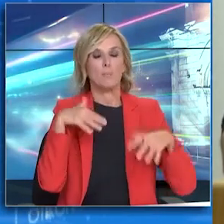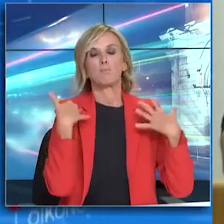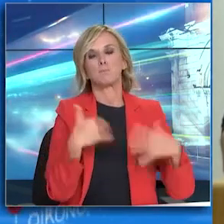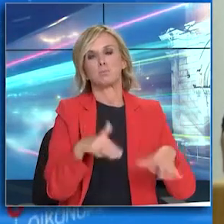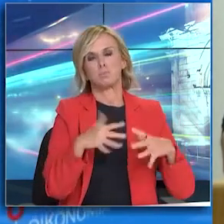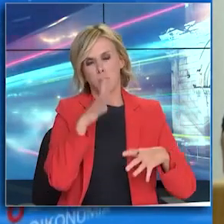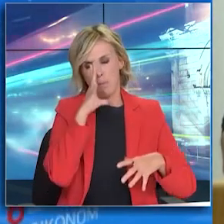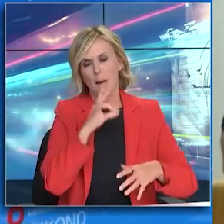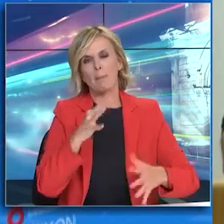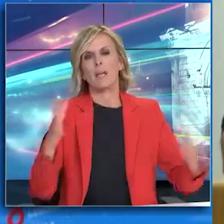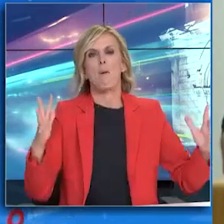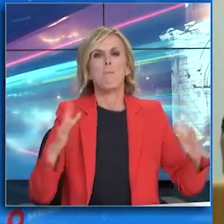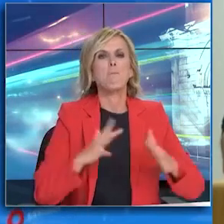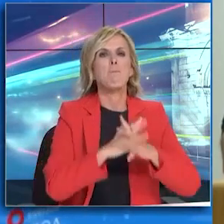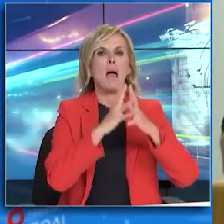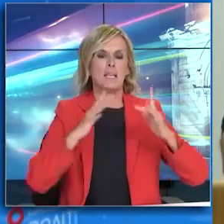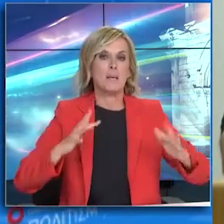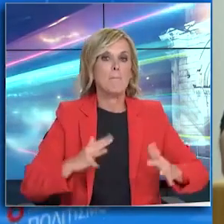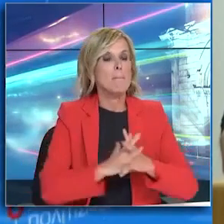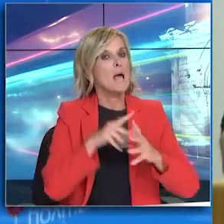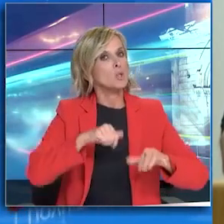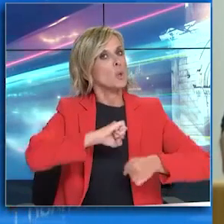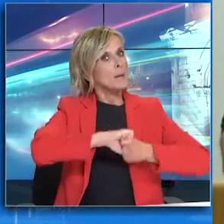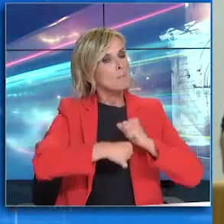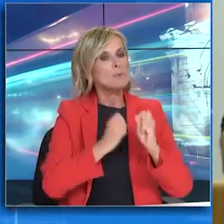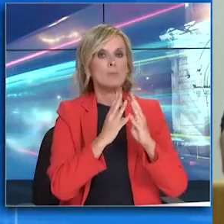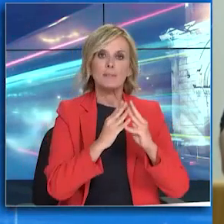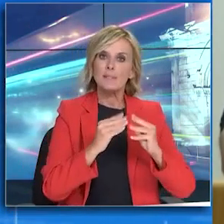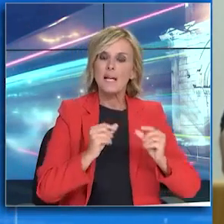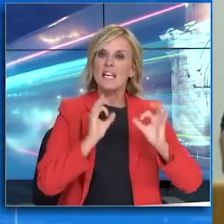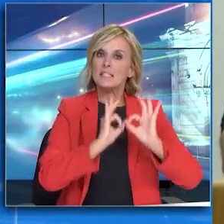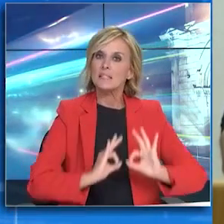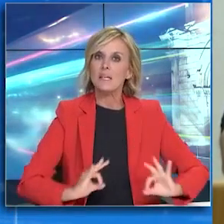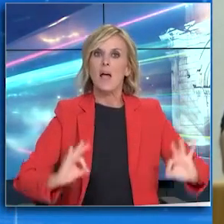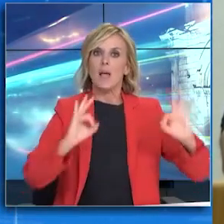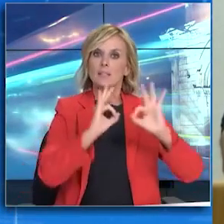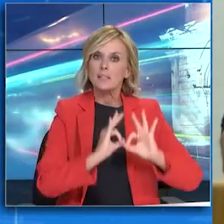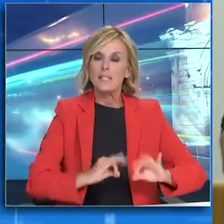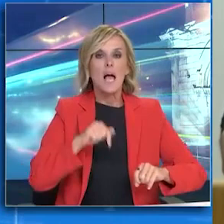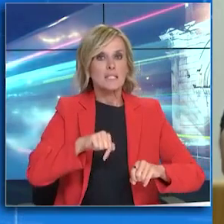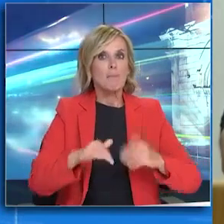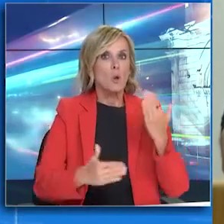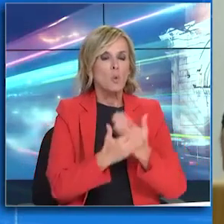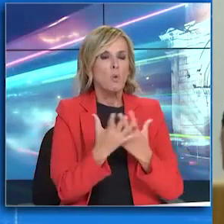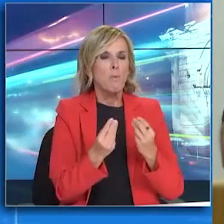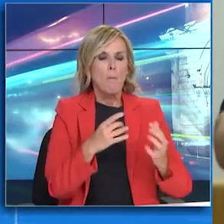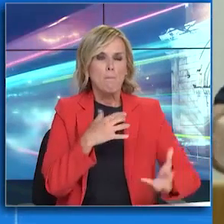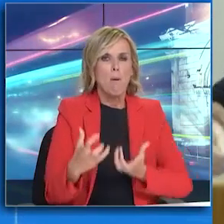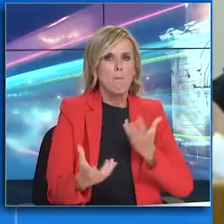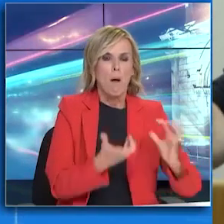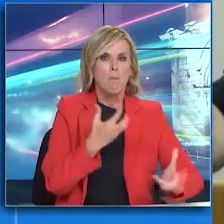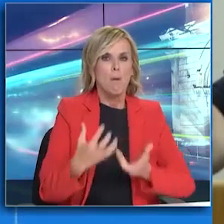φλόγες αποδίδει σταδιακά μια βελτιούμενη εικόνα με σταθερό ρυθμό. Σήμερα οι αναζωπηρώσεις ήταν δεκάδες, αλλά